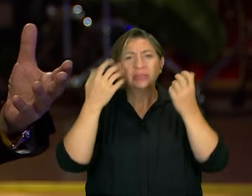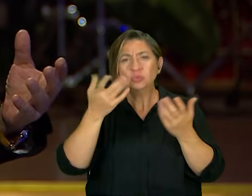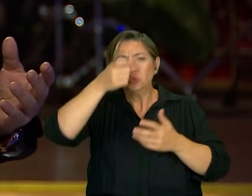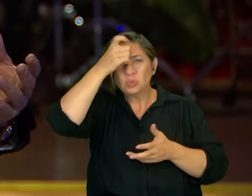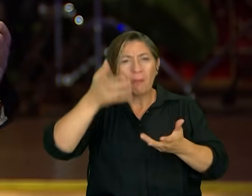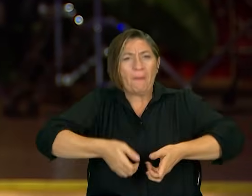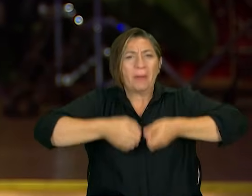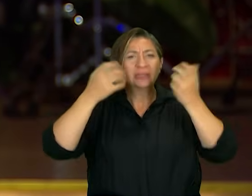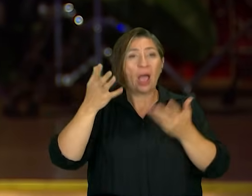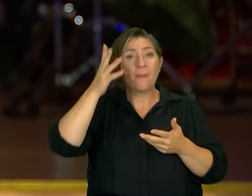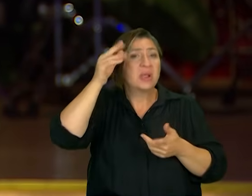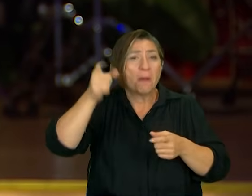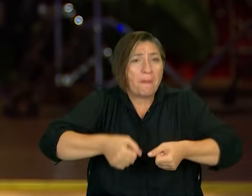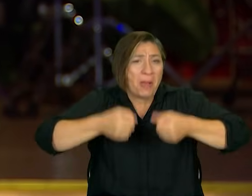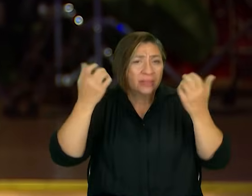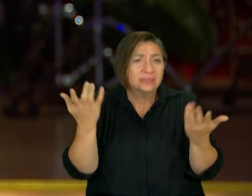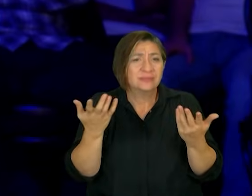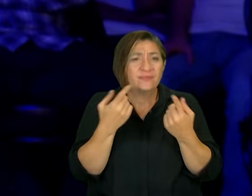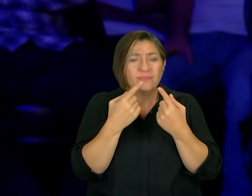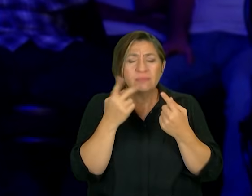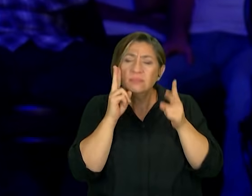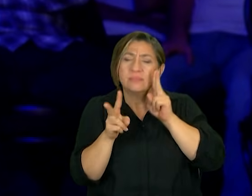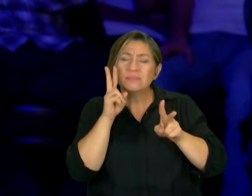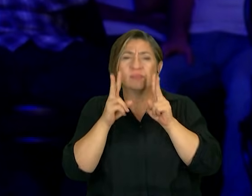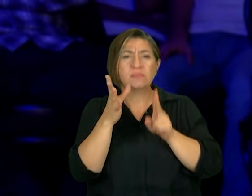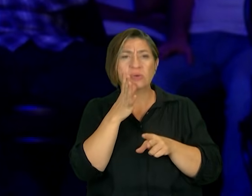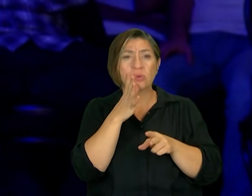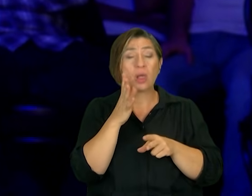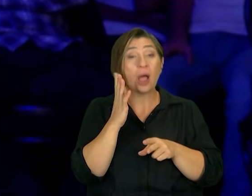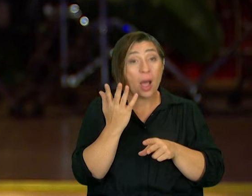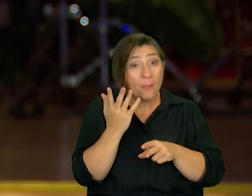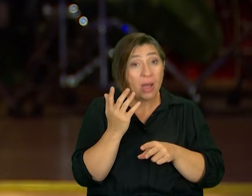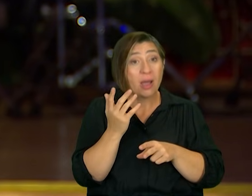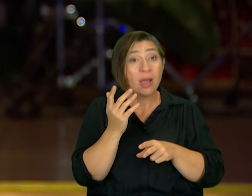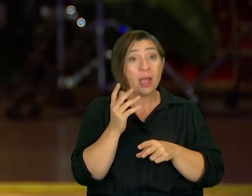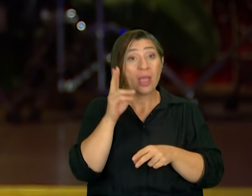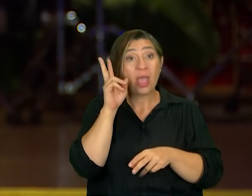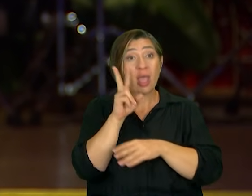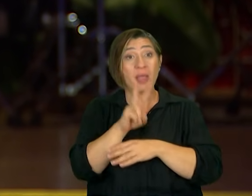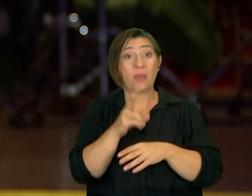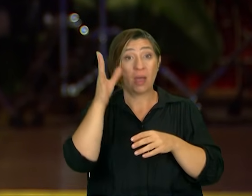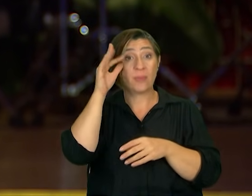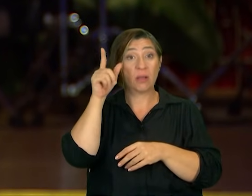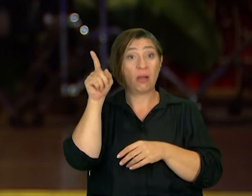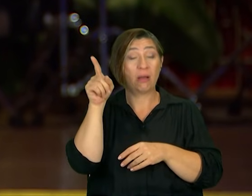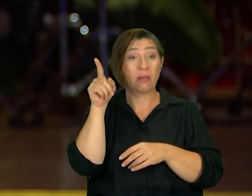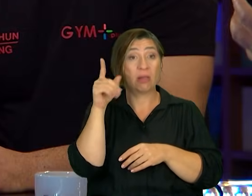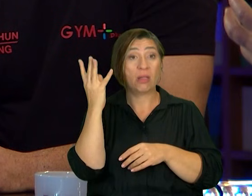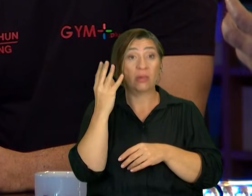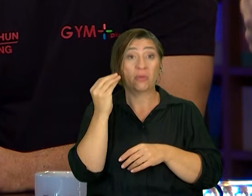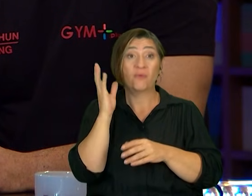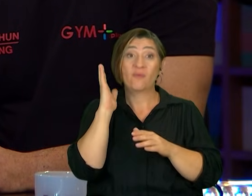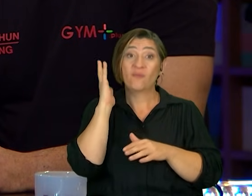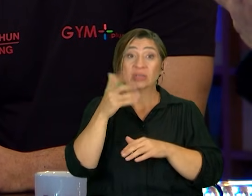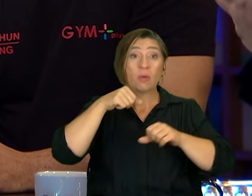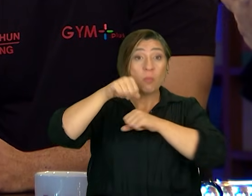Türkler nasıl dövüşüyor, Amerikalılar nasıl dövüşüyor, bunları biliyoruz. Vallahi en iyi dövüşenler Amerikalılar. Belki